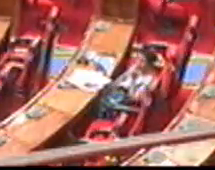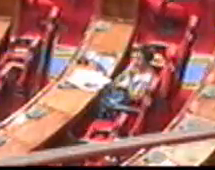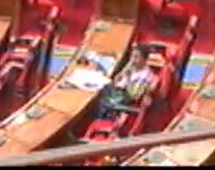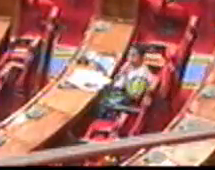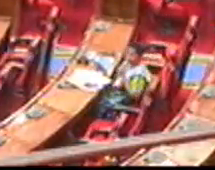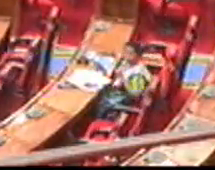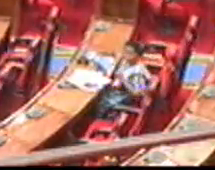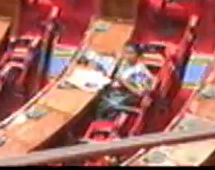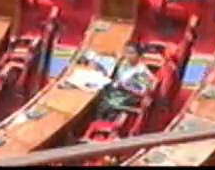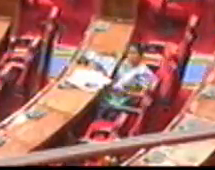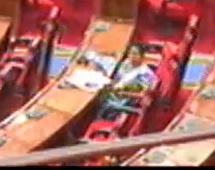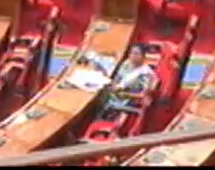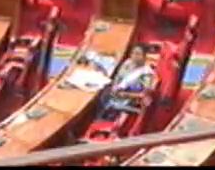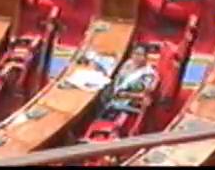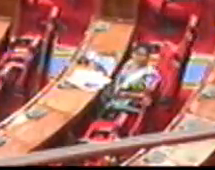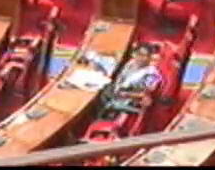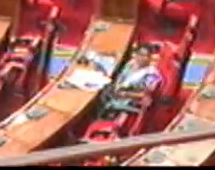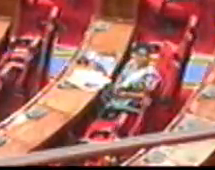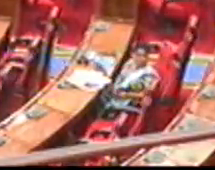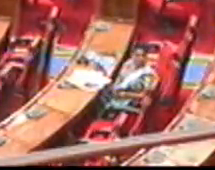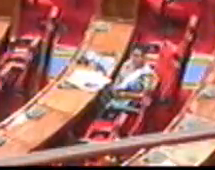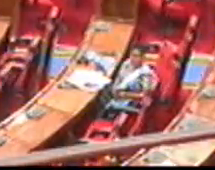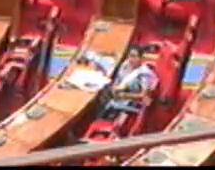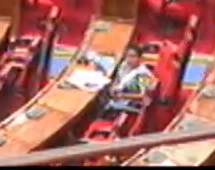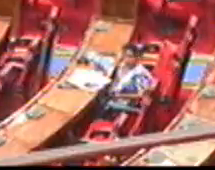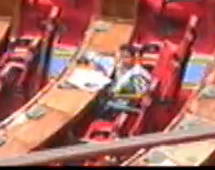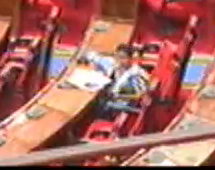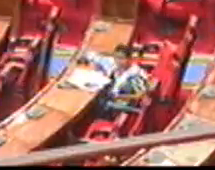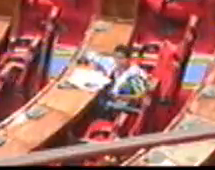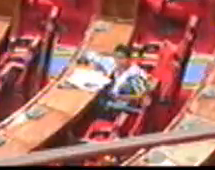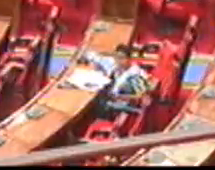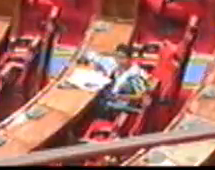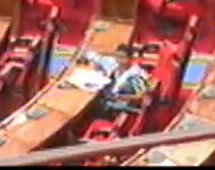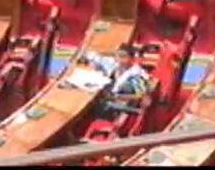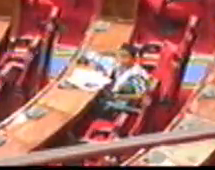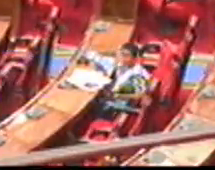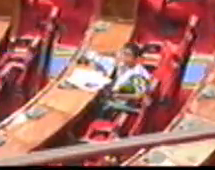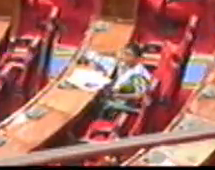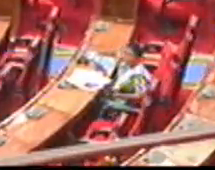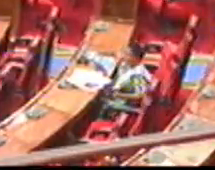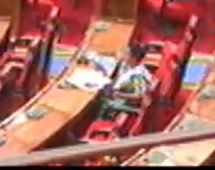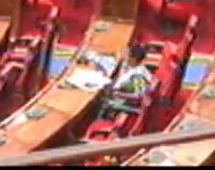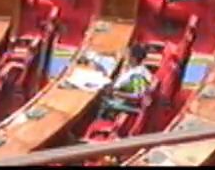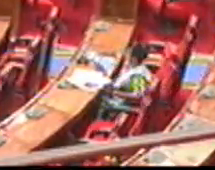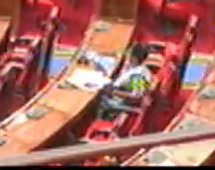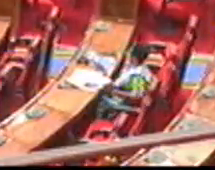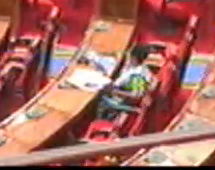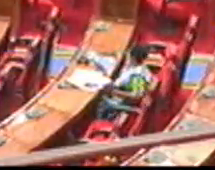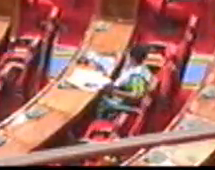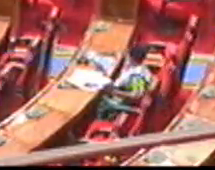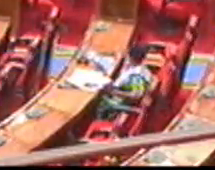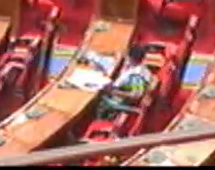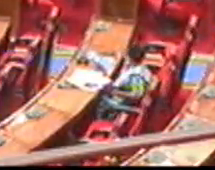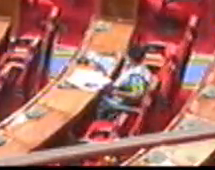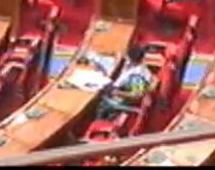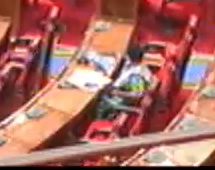Kingu Elibariki ambaye yeye atachangia kutoka Msekwa. Na nimuombe Mheshimiwa Upendo na yeye